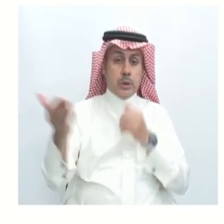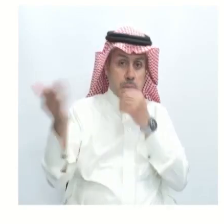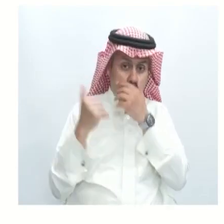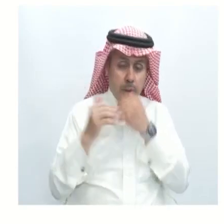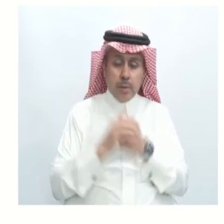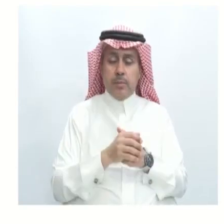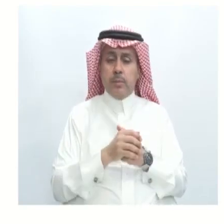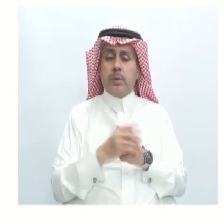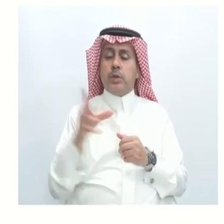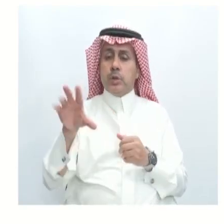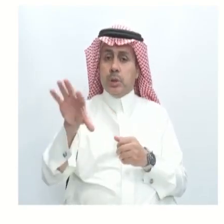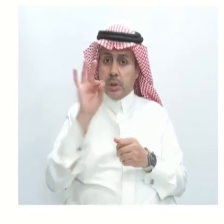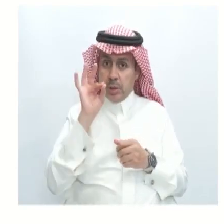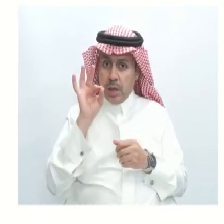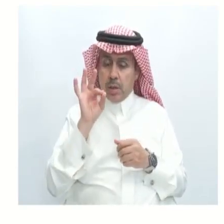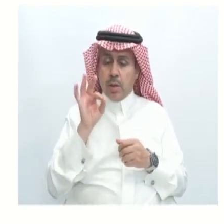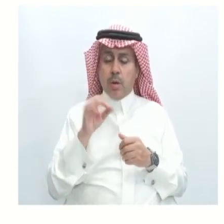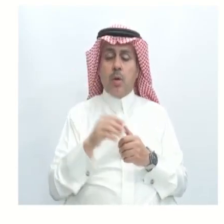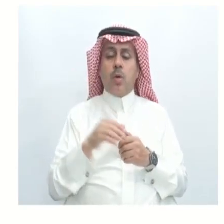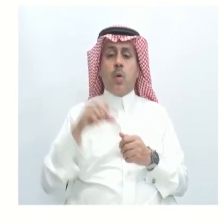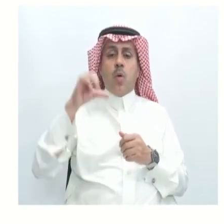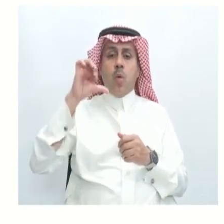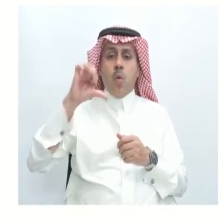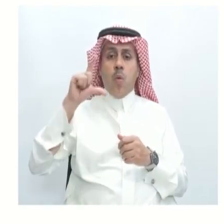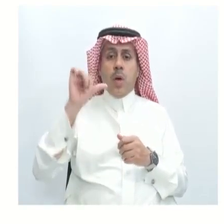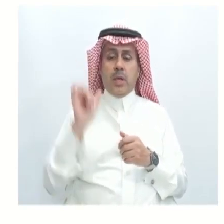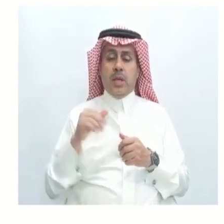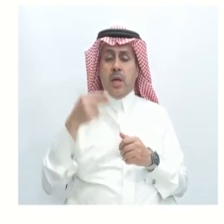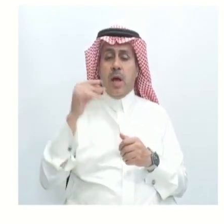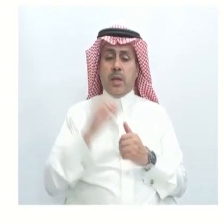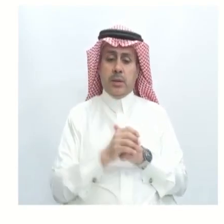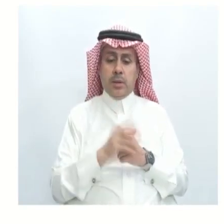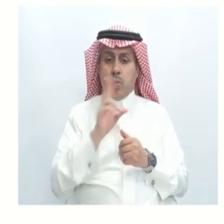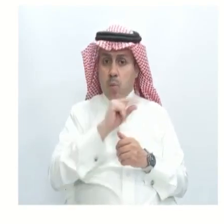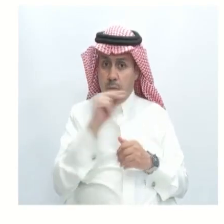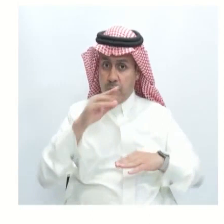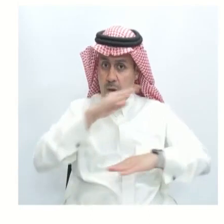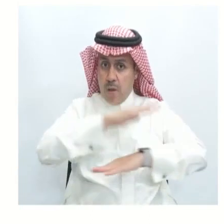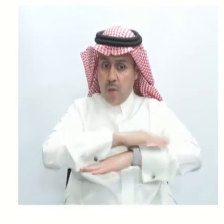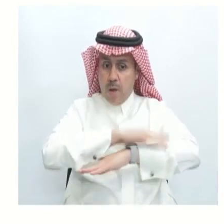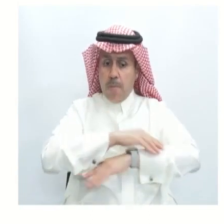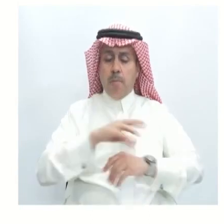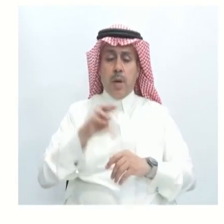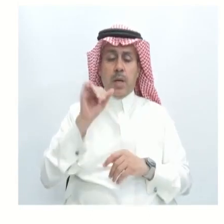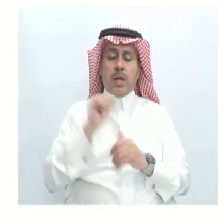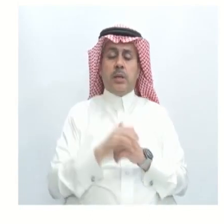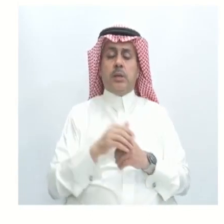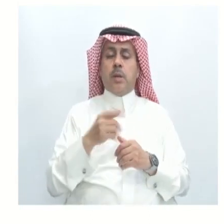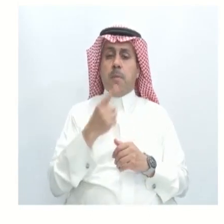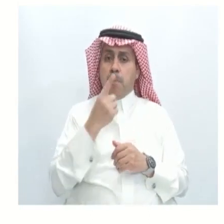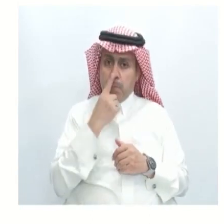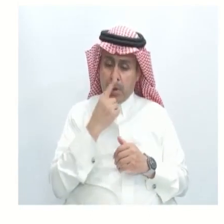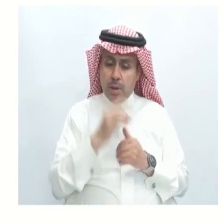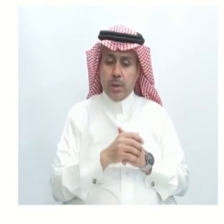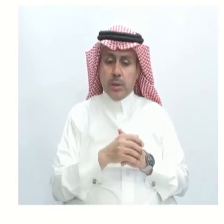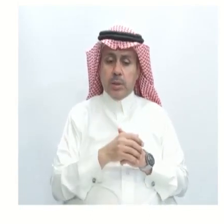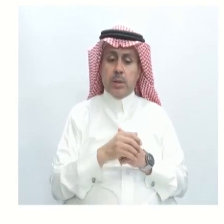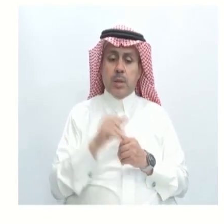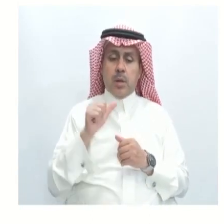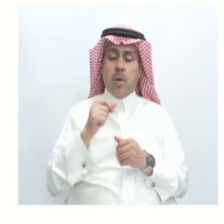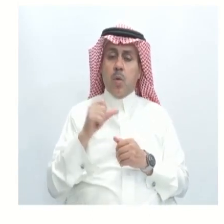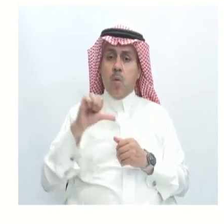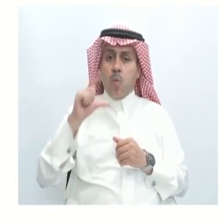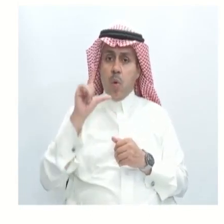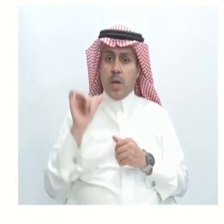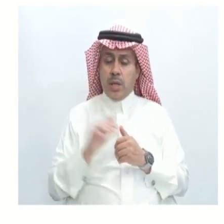واختيار ولي العهد وفقا لنظام هيئه البيعه الصادر عام 1427 هجره ويكون ولي العهد